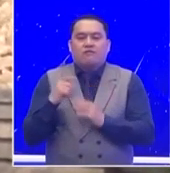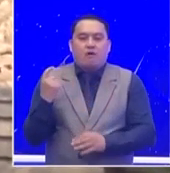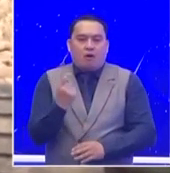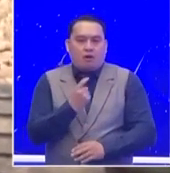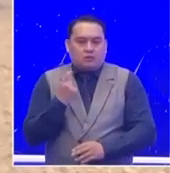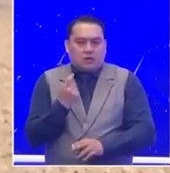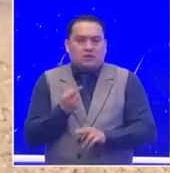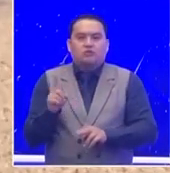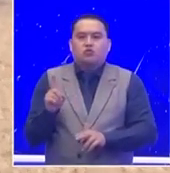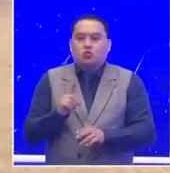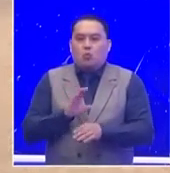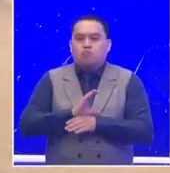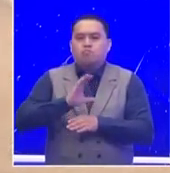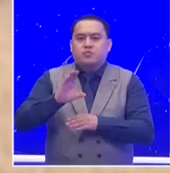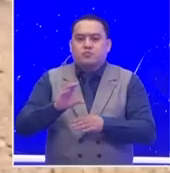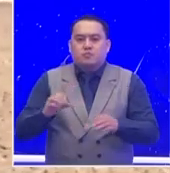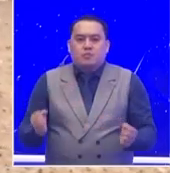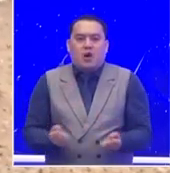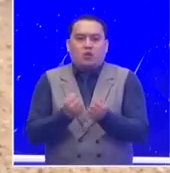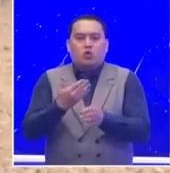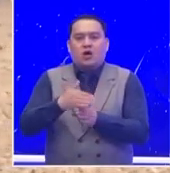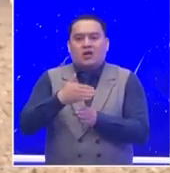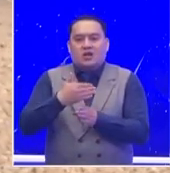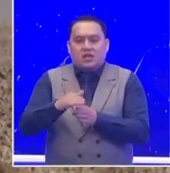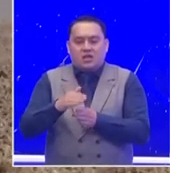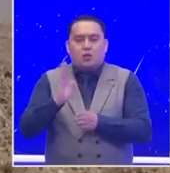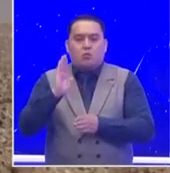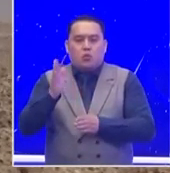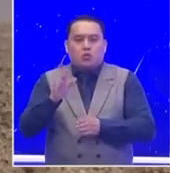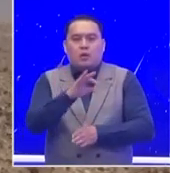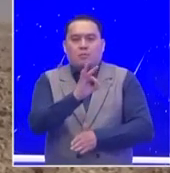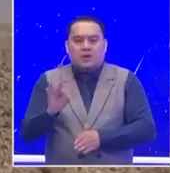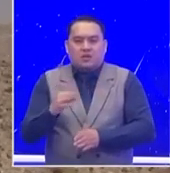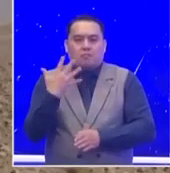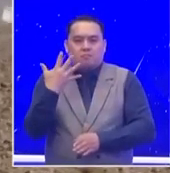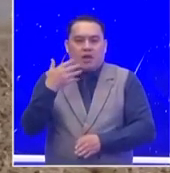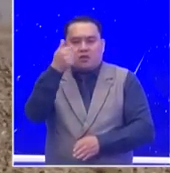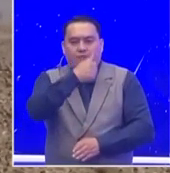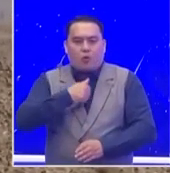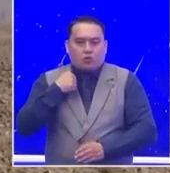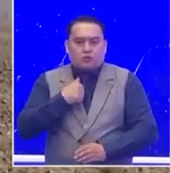распорядился президент направить на поддержку ставки по кредиту. Она не будет превышать 5% годовых.